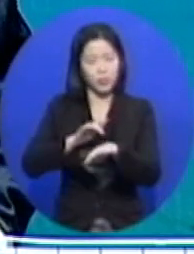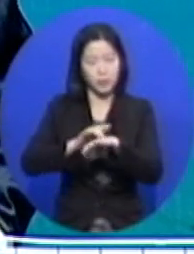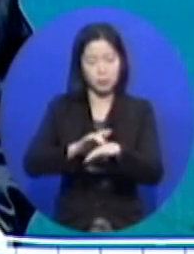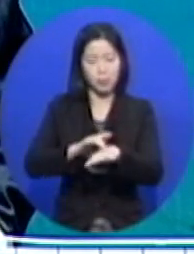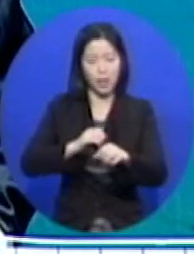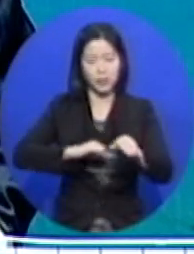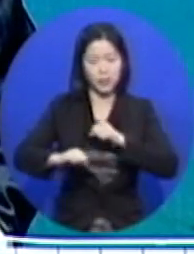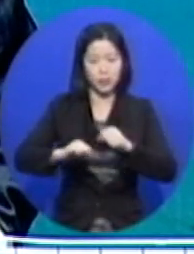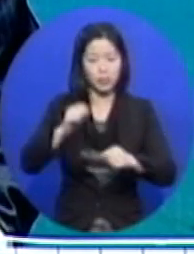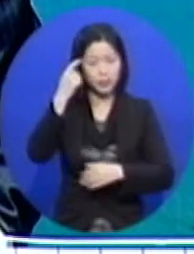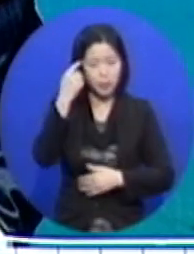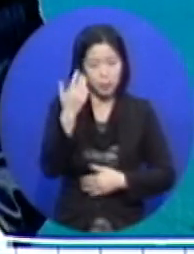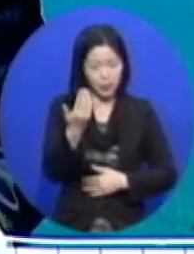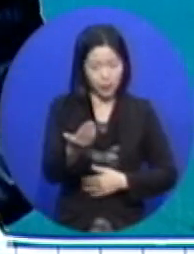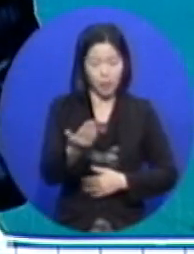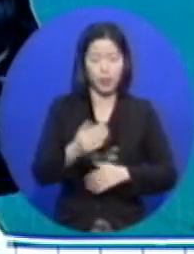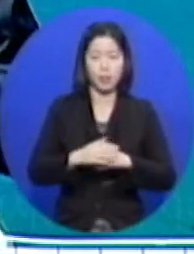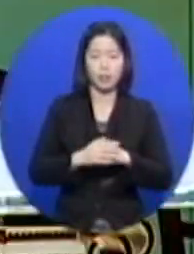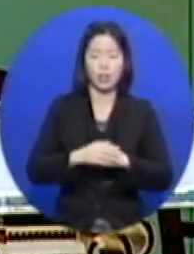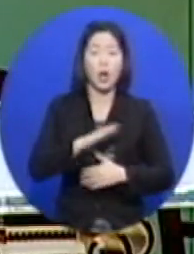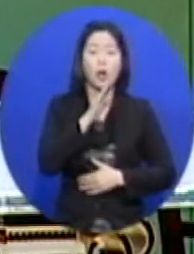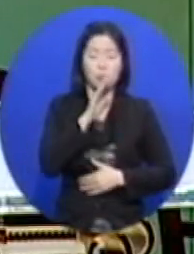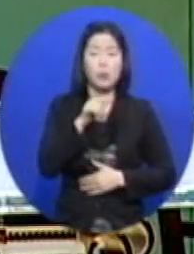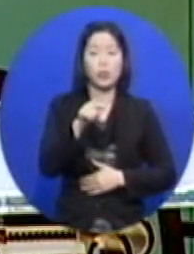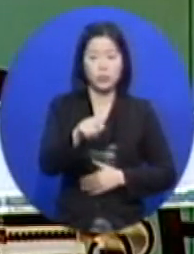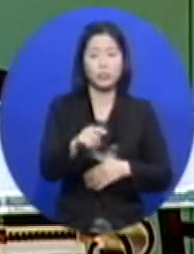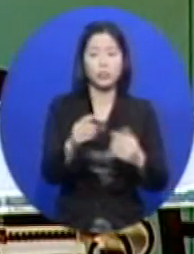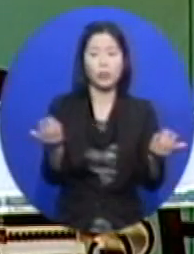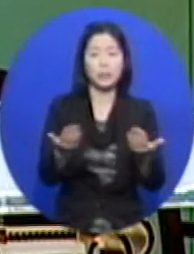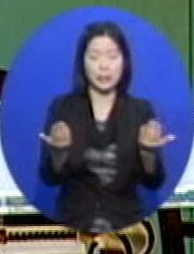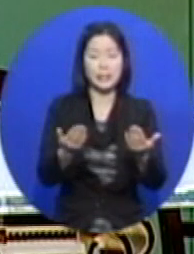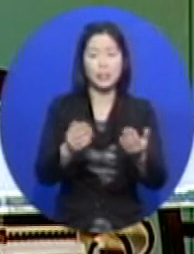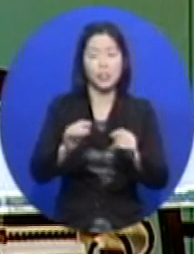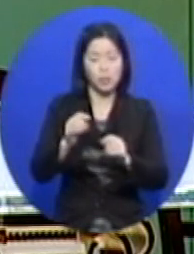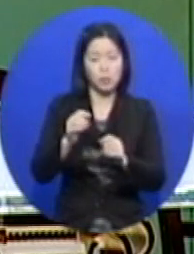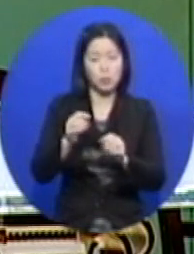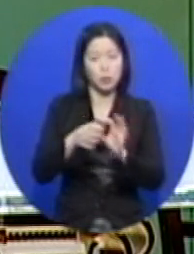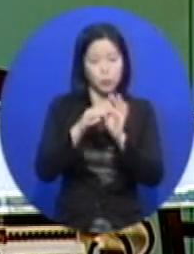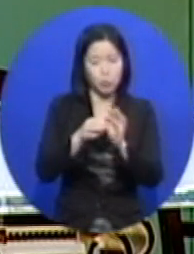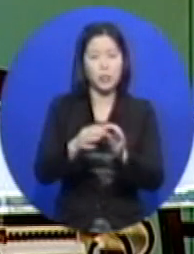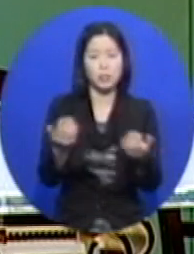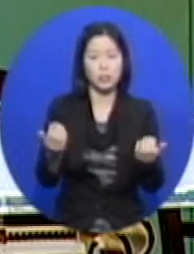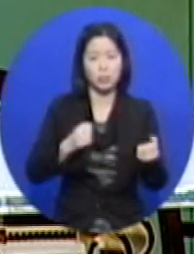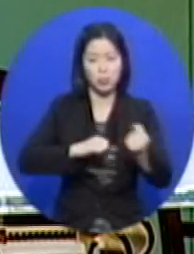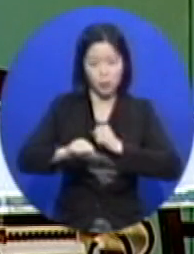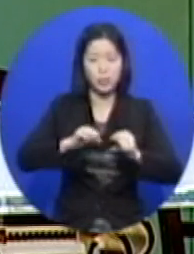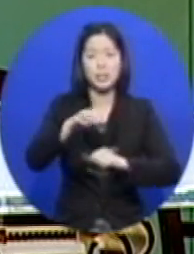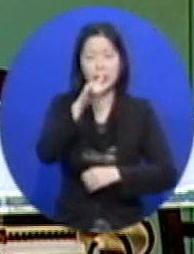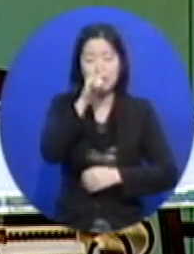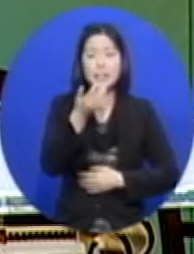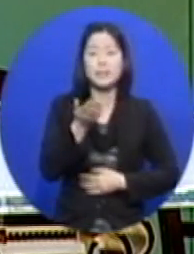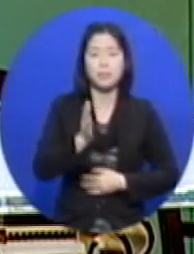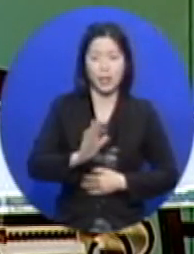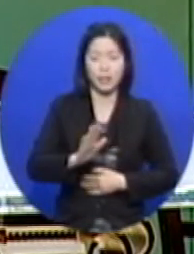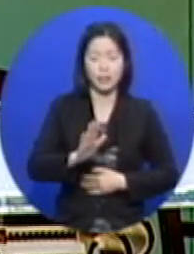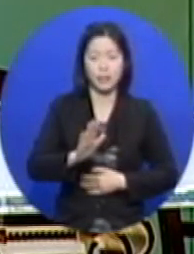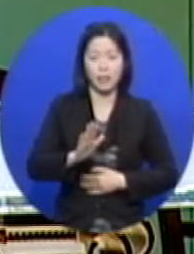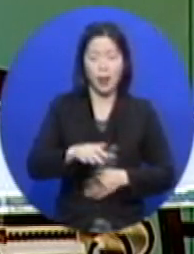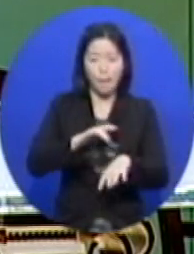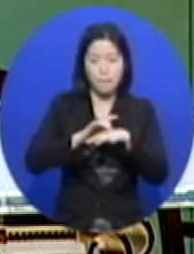묻습니다 물론 마귀가 그런 일을 통하여 역사 합니다 그렇지만 마귀가